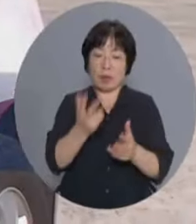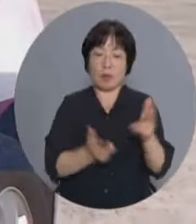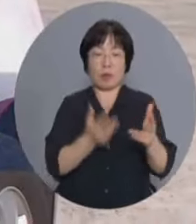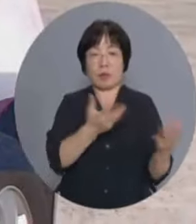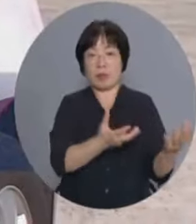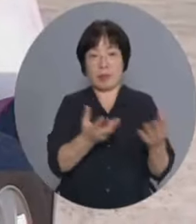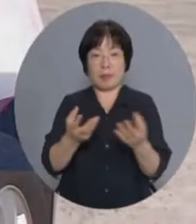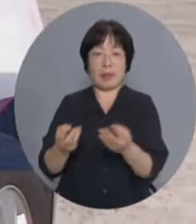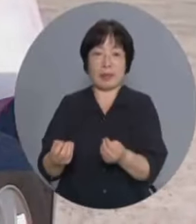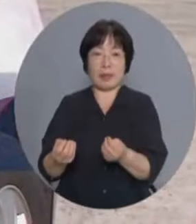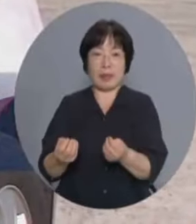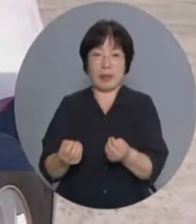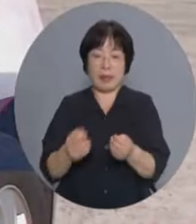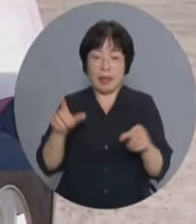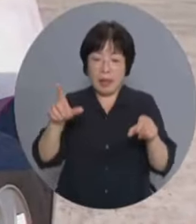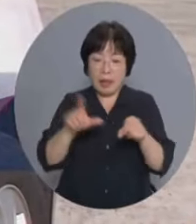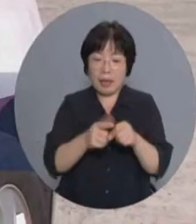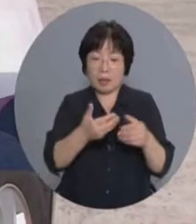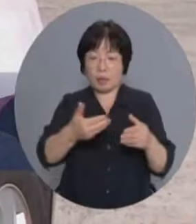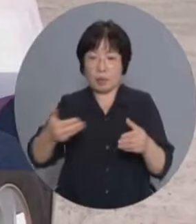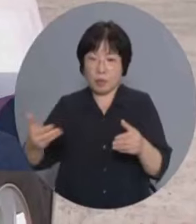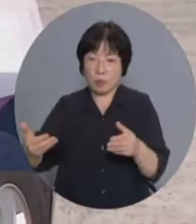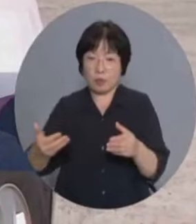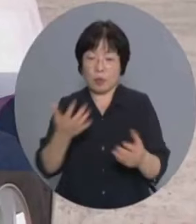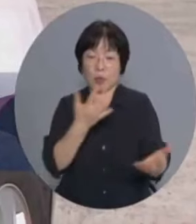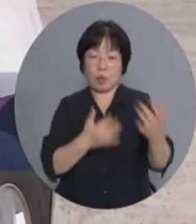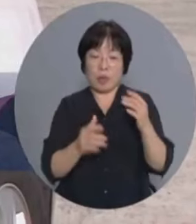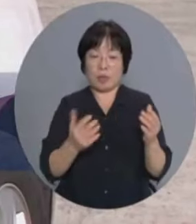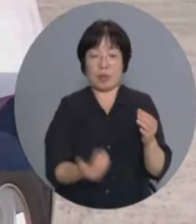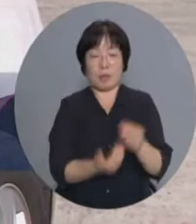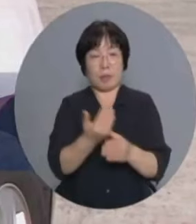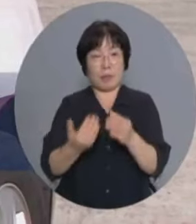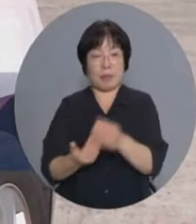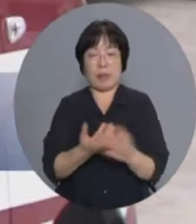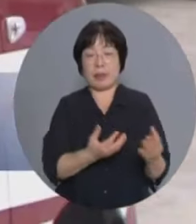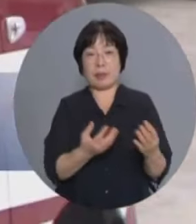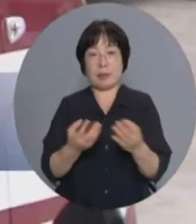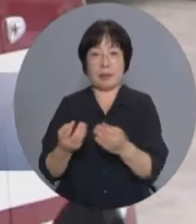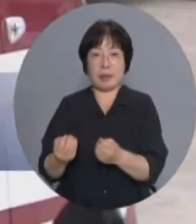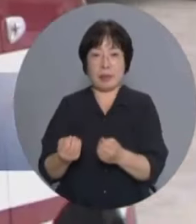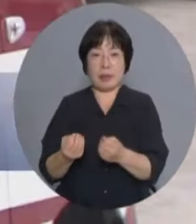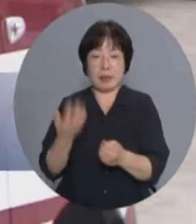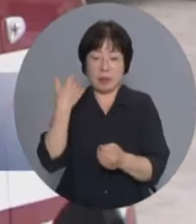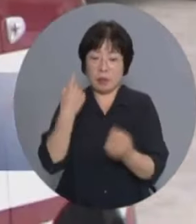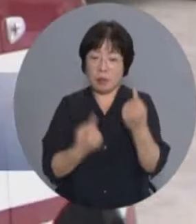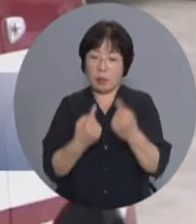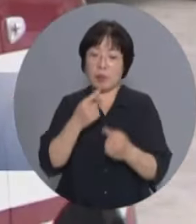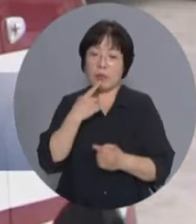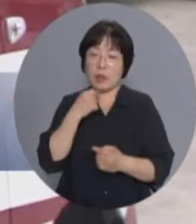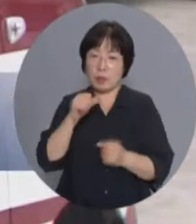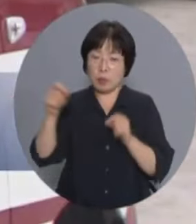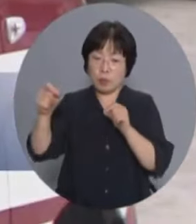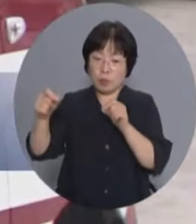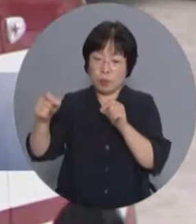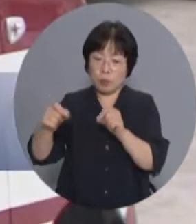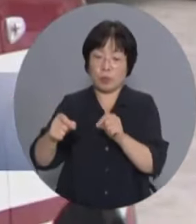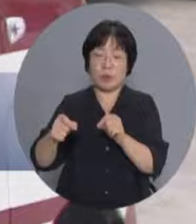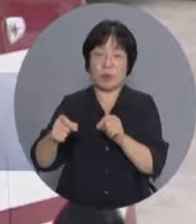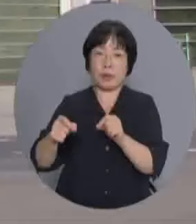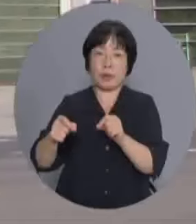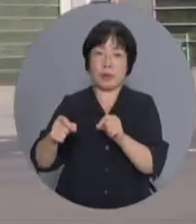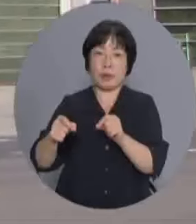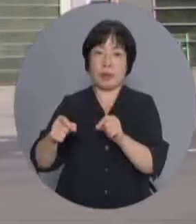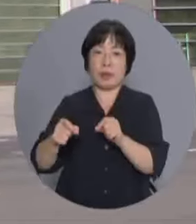공장들이 위치해 있어 가스 누출 사고를 비롯한 공장 화재가 많습니다. 기존보다는 한 15분 정도 거리상